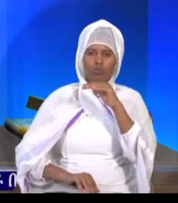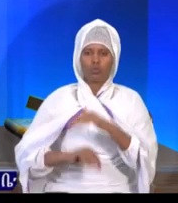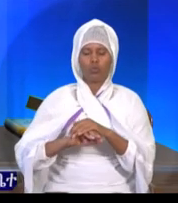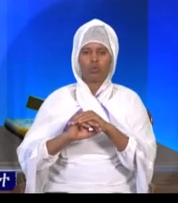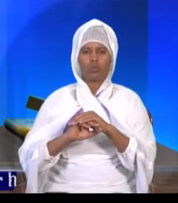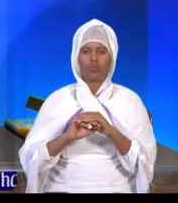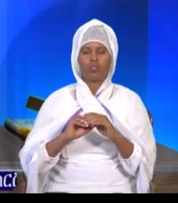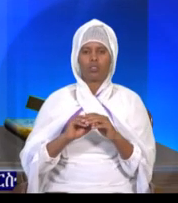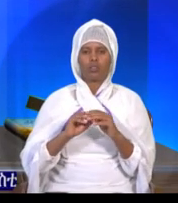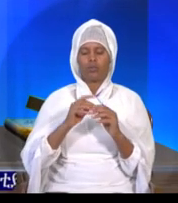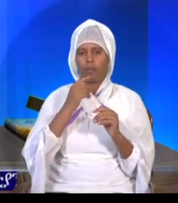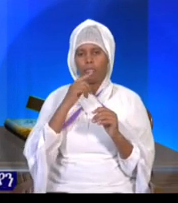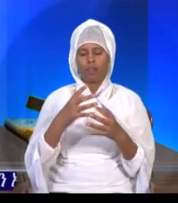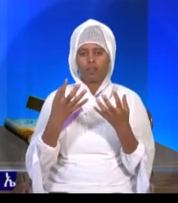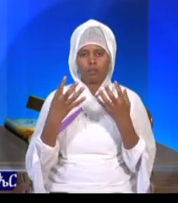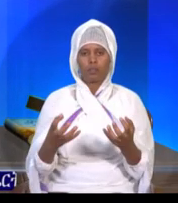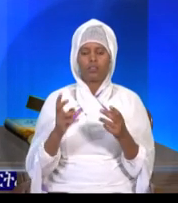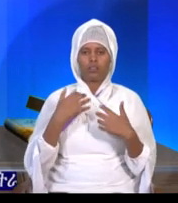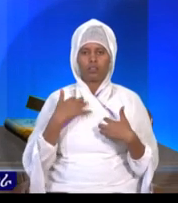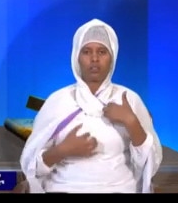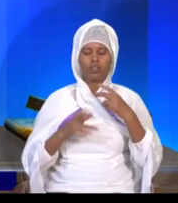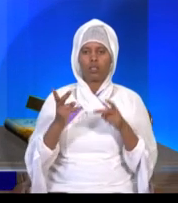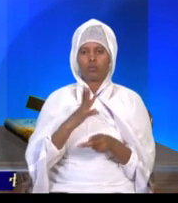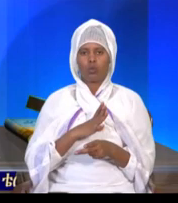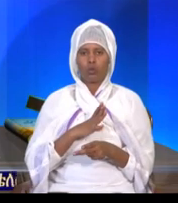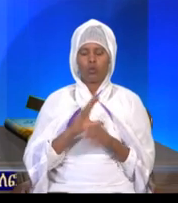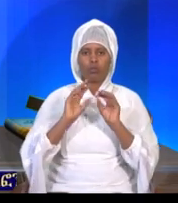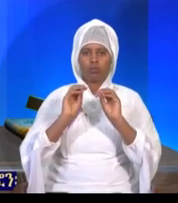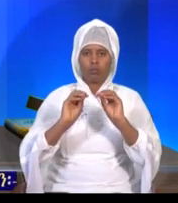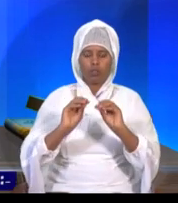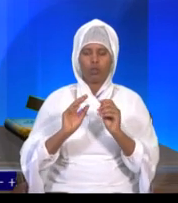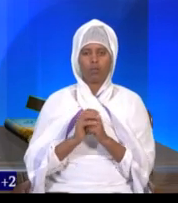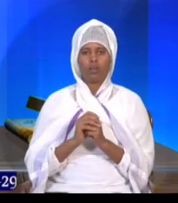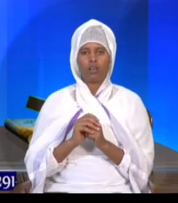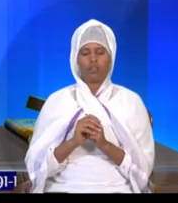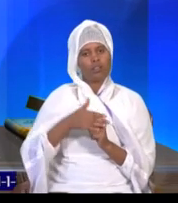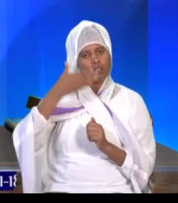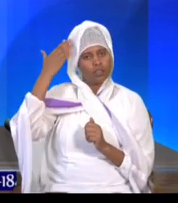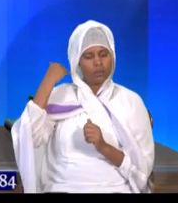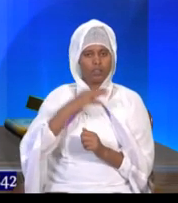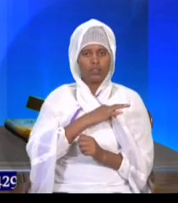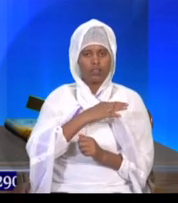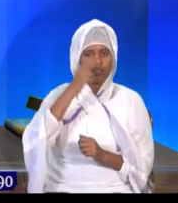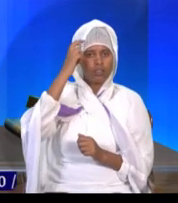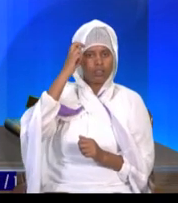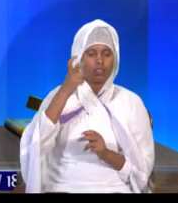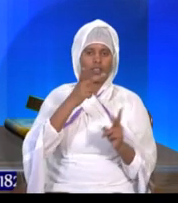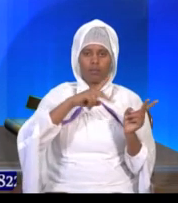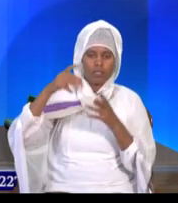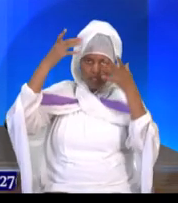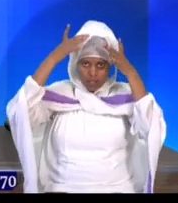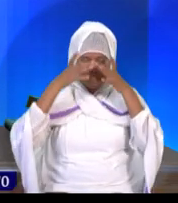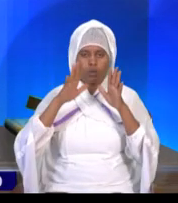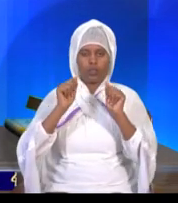ዘይውዳእ ክውዳእ እዩ ዘይበሃሎ ከቢድ ስቃይ ከም ዘሎ ኣዘኪሮም ማዓድዋ ንሳ ተነሲሓ ተመሊሳ መንኮሰት